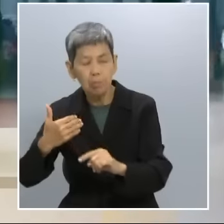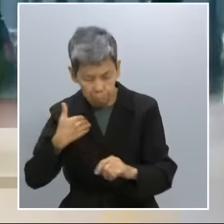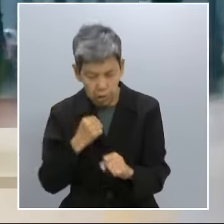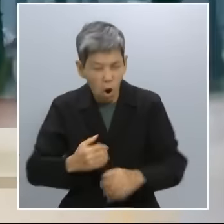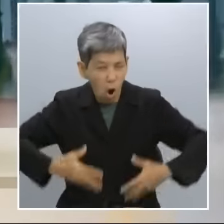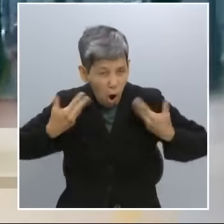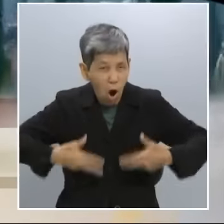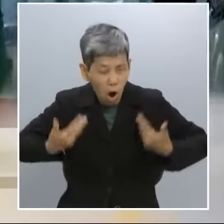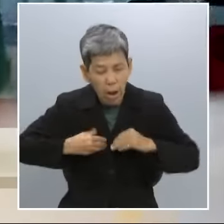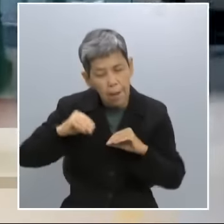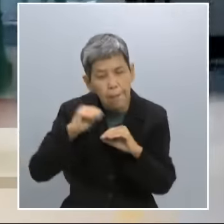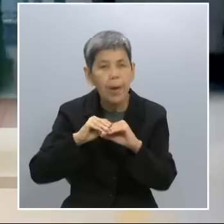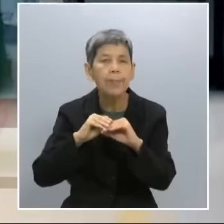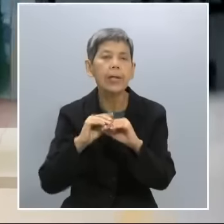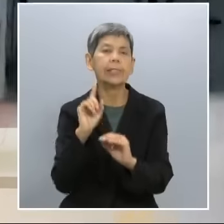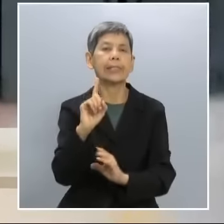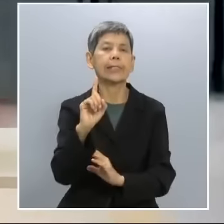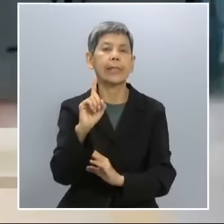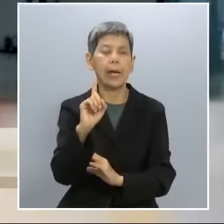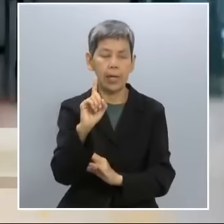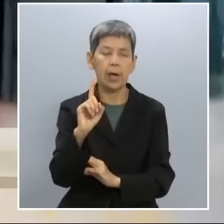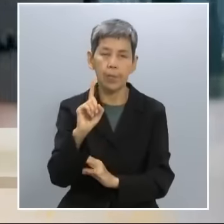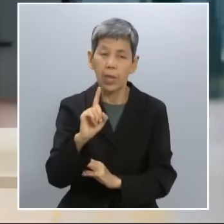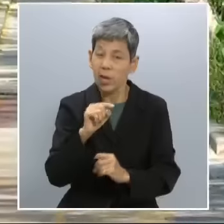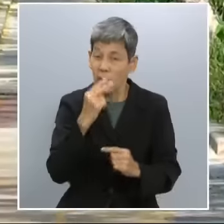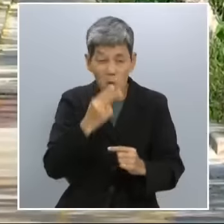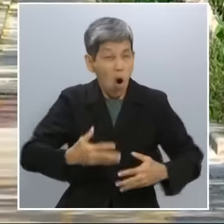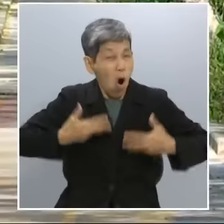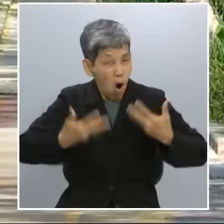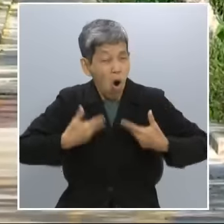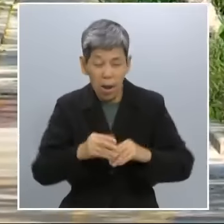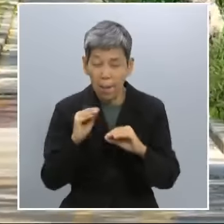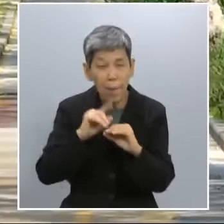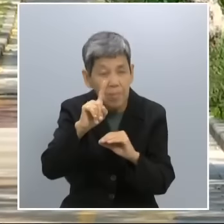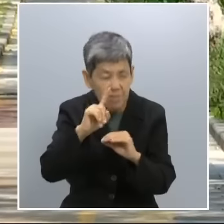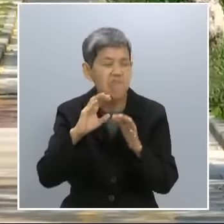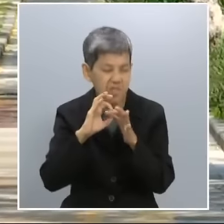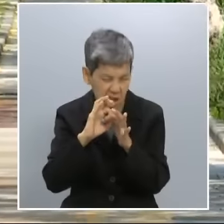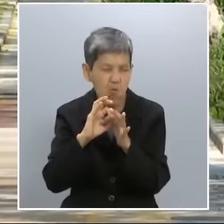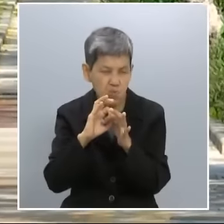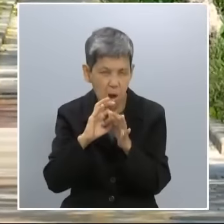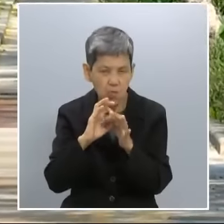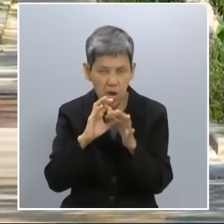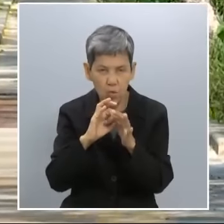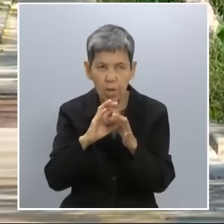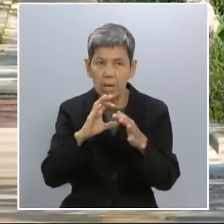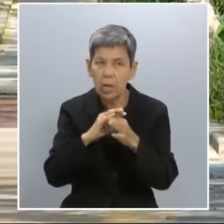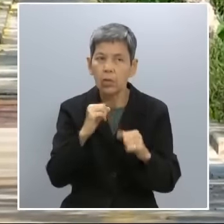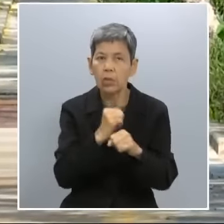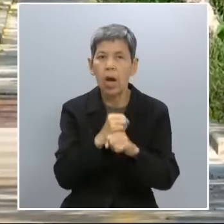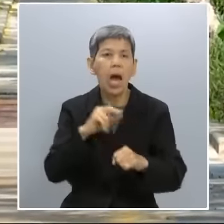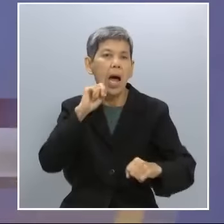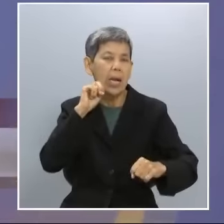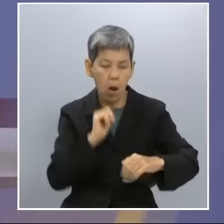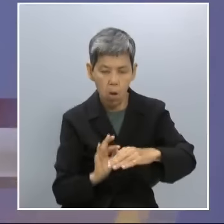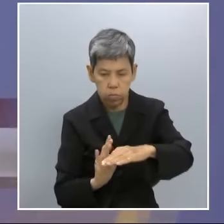สูงกว่าค่าเฉลี่ย 1องศาแต่ถึงจะเป็นลักษณะแบบ 1องศามันมีผลมันมีผลเรื่องการระเหยของน้ำ